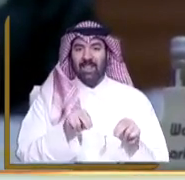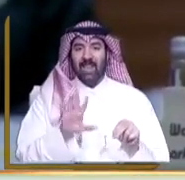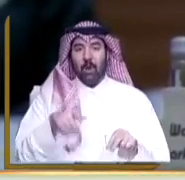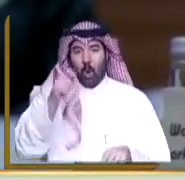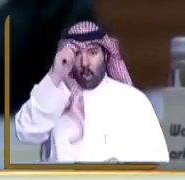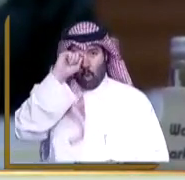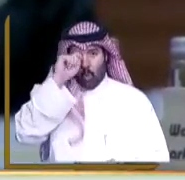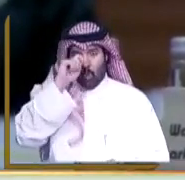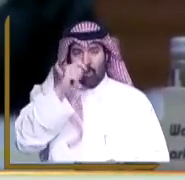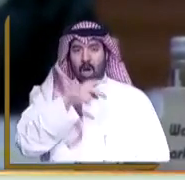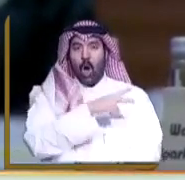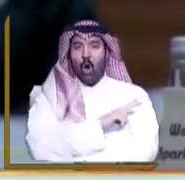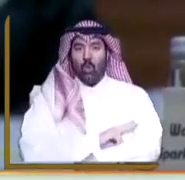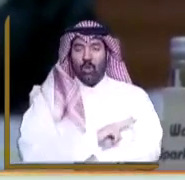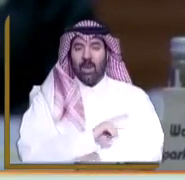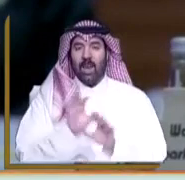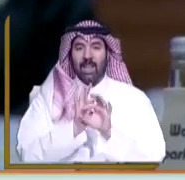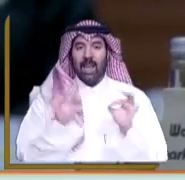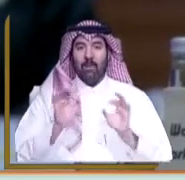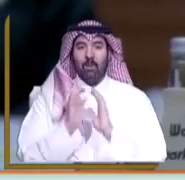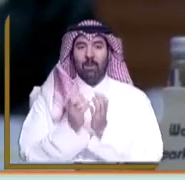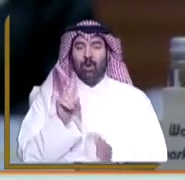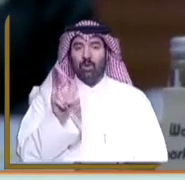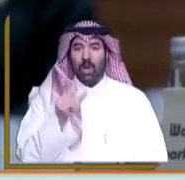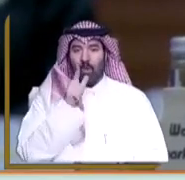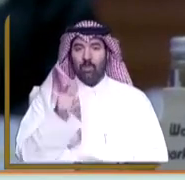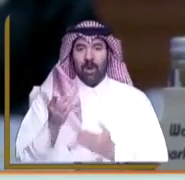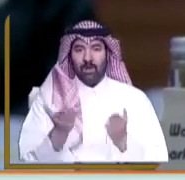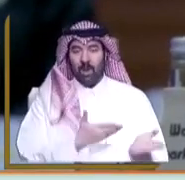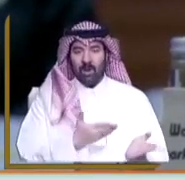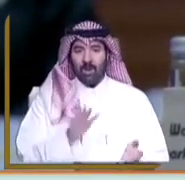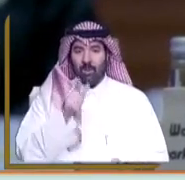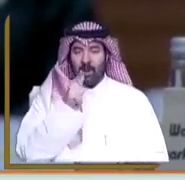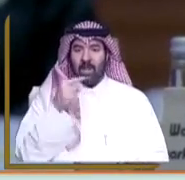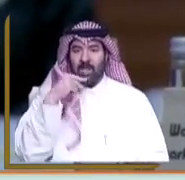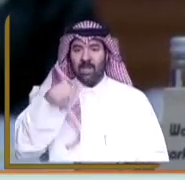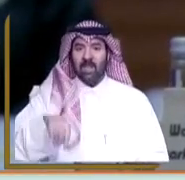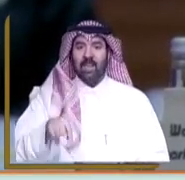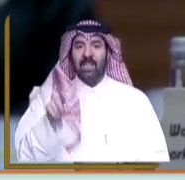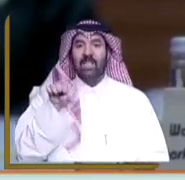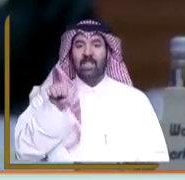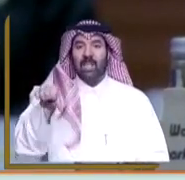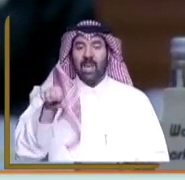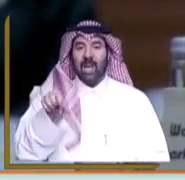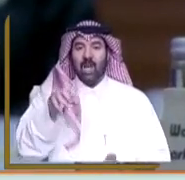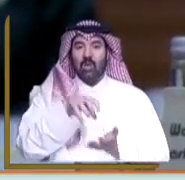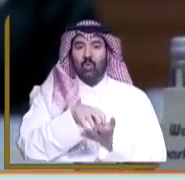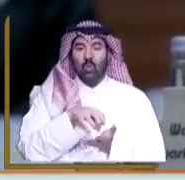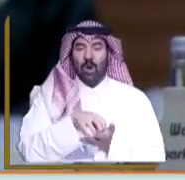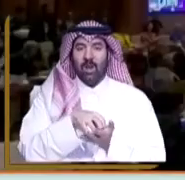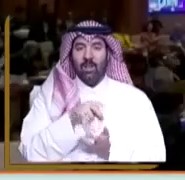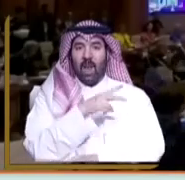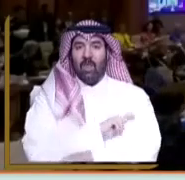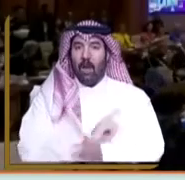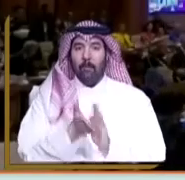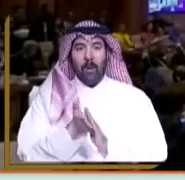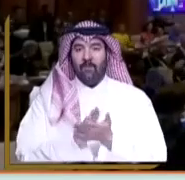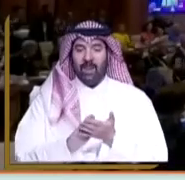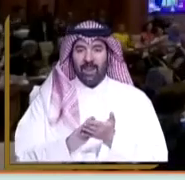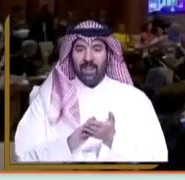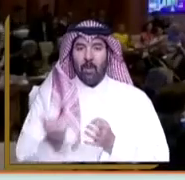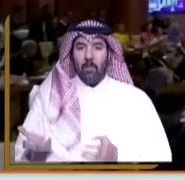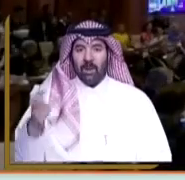يملك عضوية كاملة في المجموعة. ودعت مجموعة العشرين هذا العام 9 دول غير أعضاء، منها